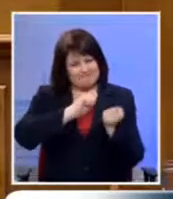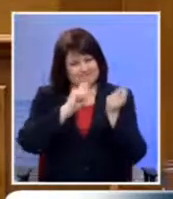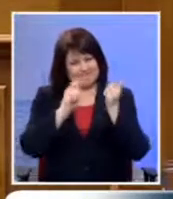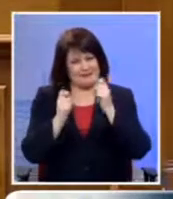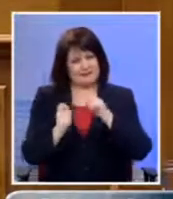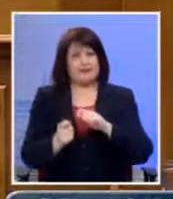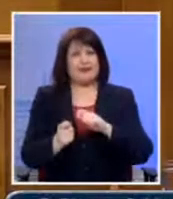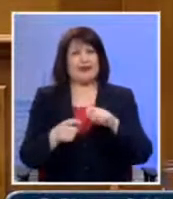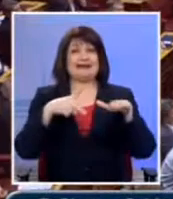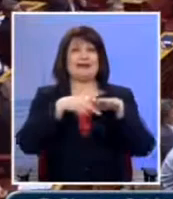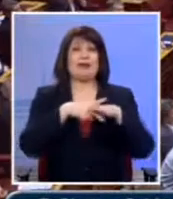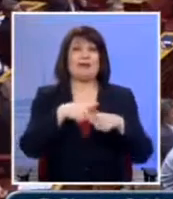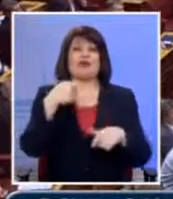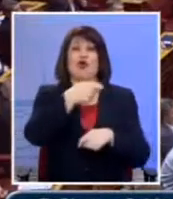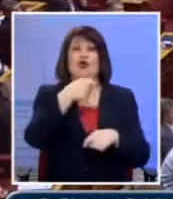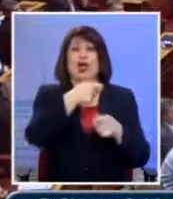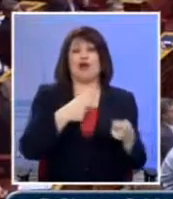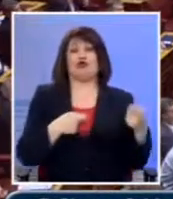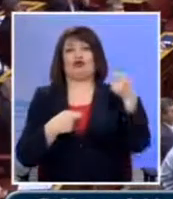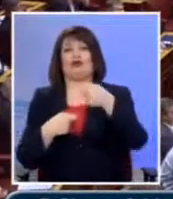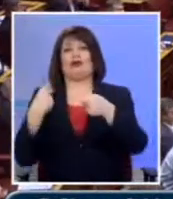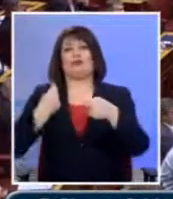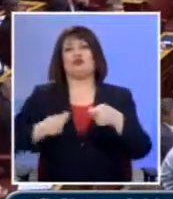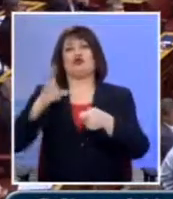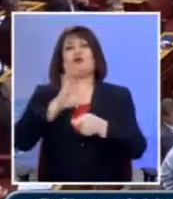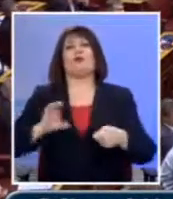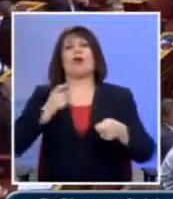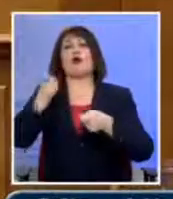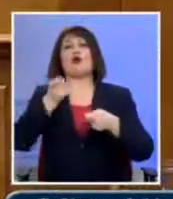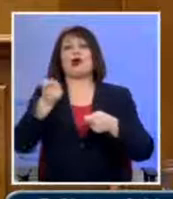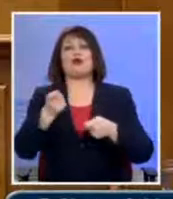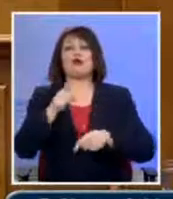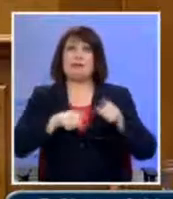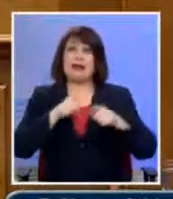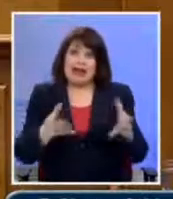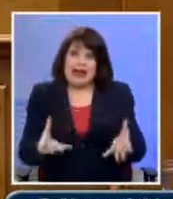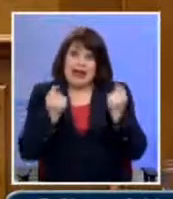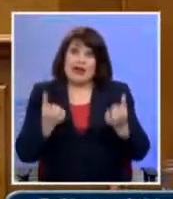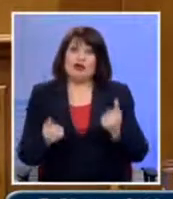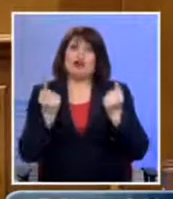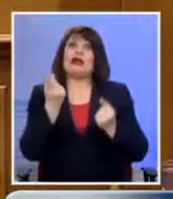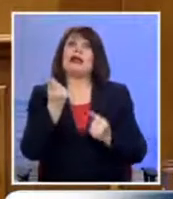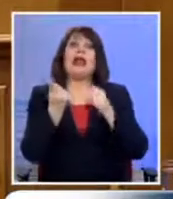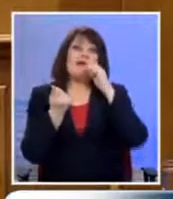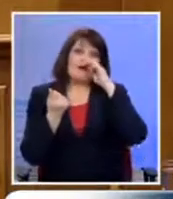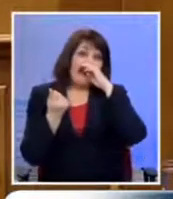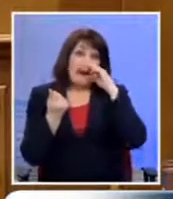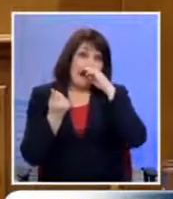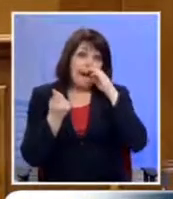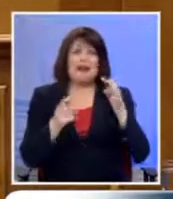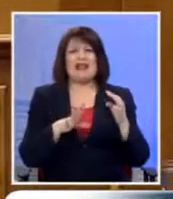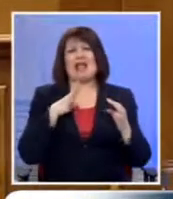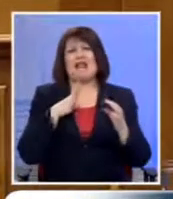από το τραπεζικό χρέος στο δημόσιο ευρωπαϊκό χρέος. Κάποιοι λοιπόν γλιτώσαν χρήματα. Και σε αυτήν την πράξη, δεν θέλω να πω